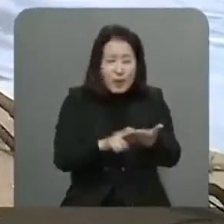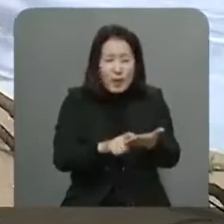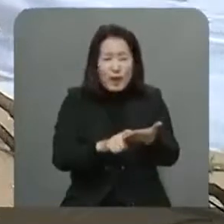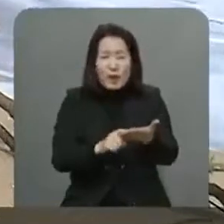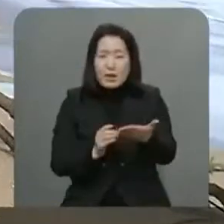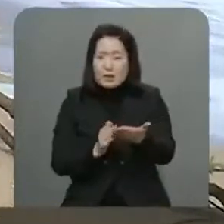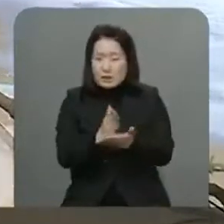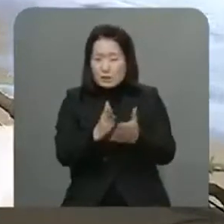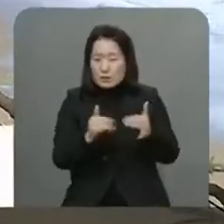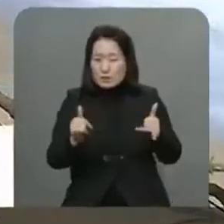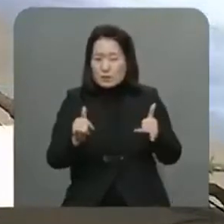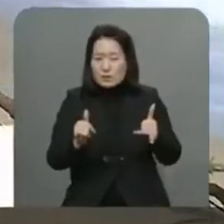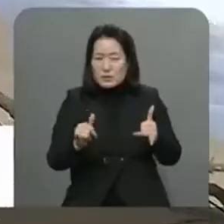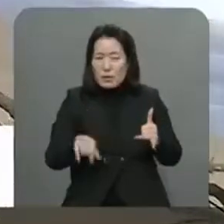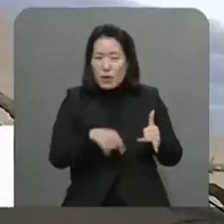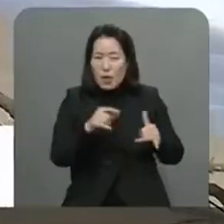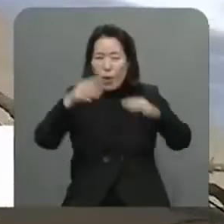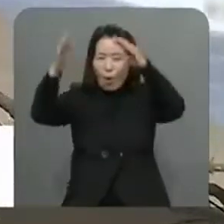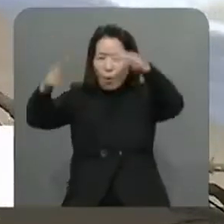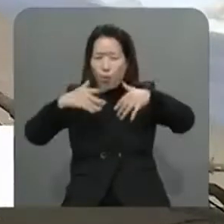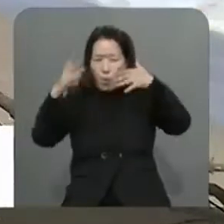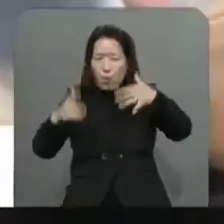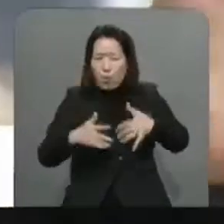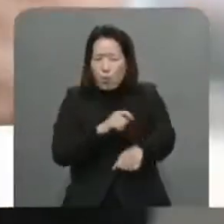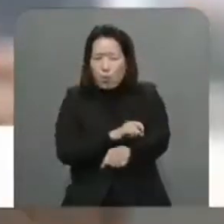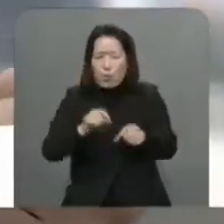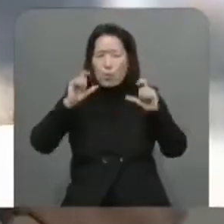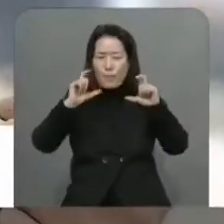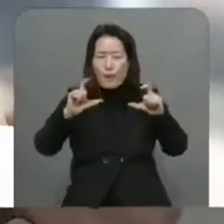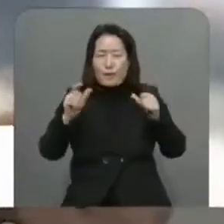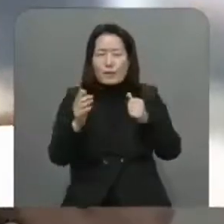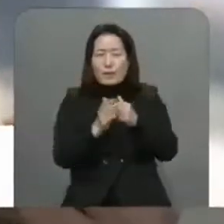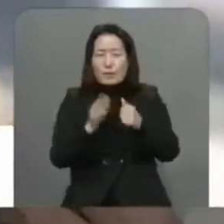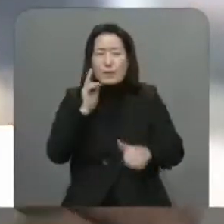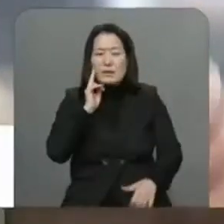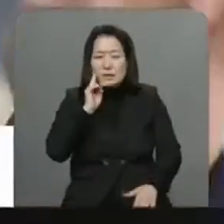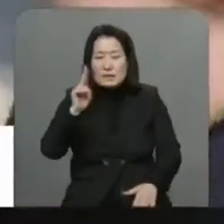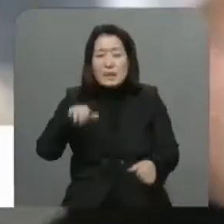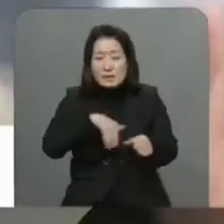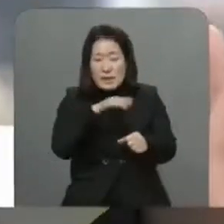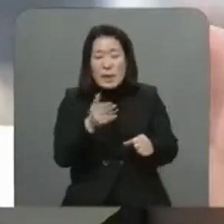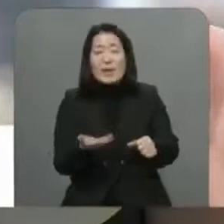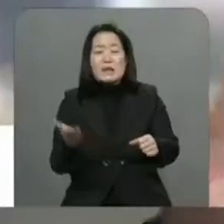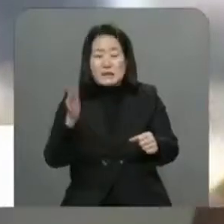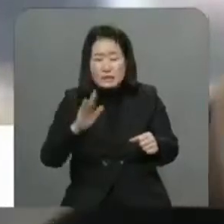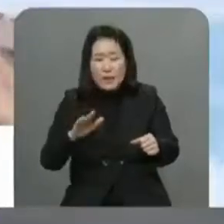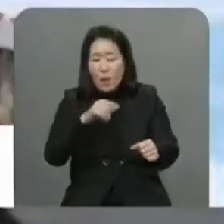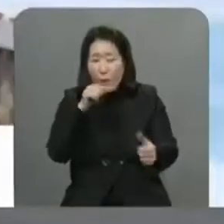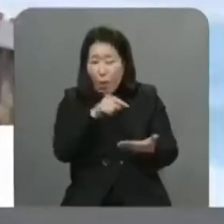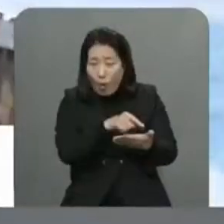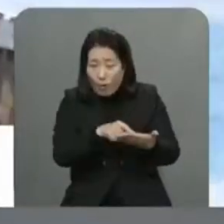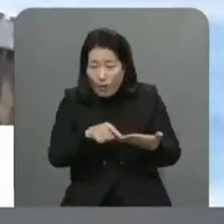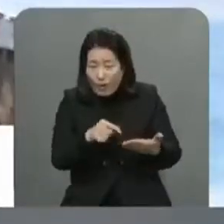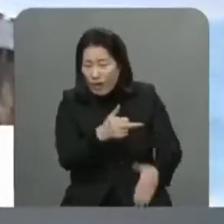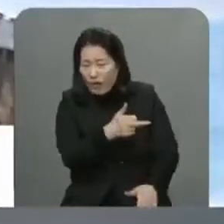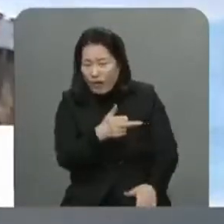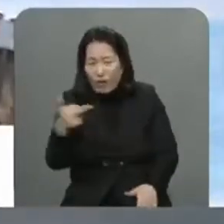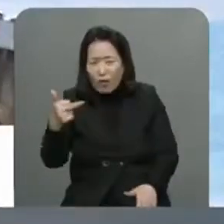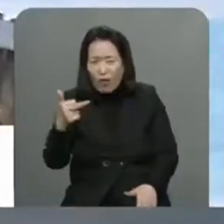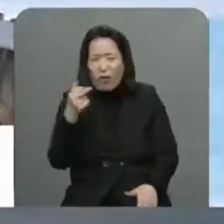전문가들은 동해상에 풍랑 특보가 내려지면서 침식이 심해졌다 면서도 피해규모가 이례적이라고